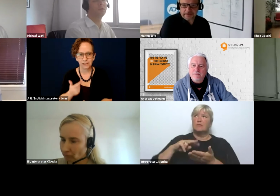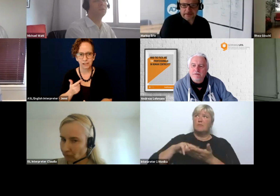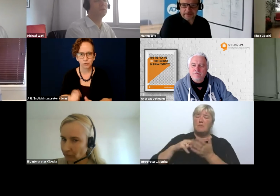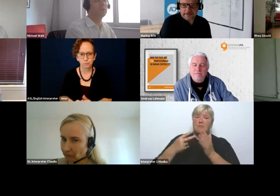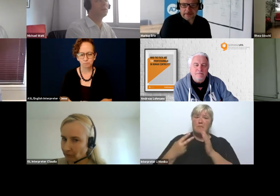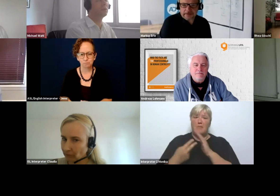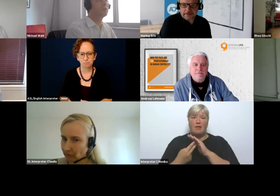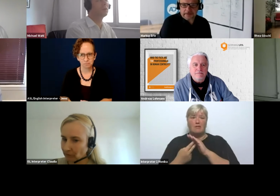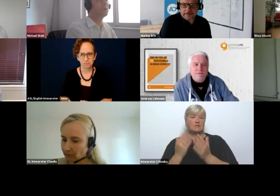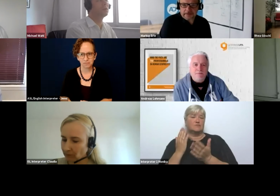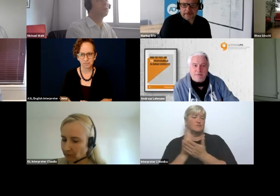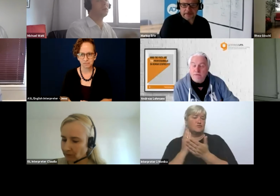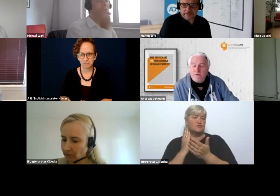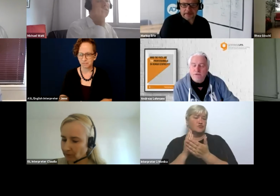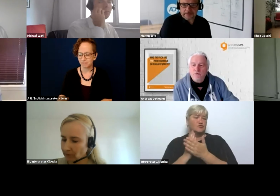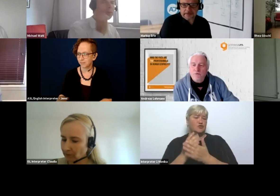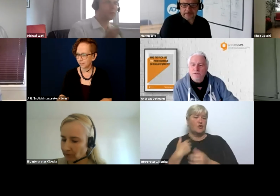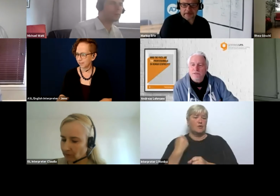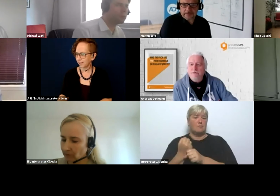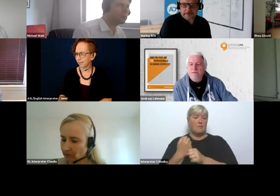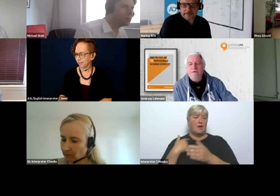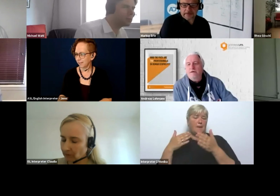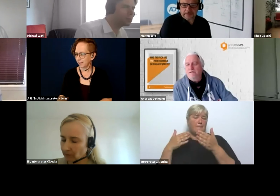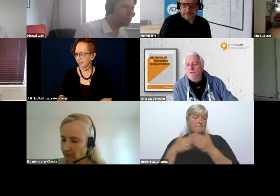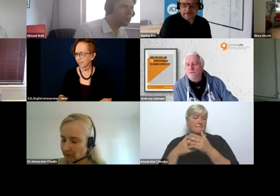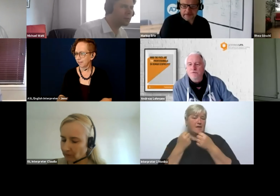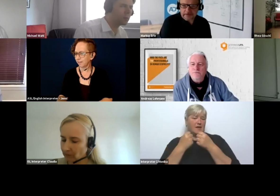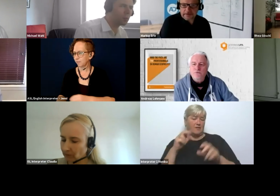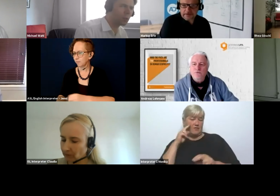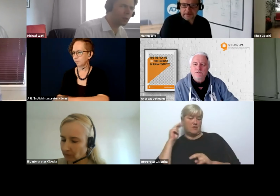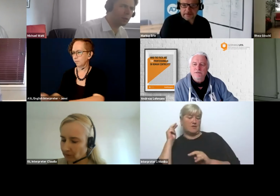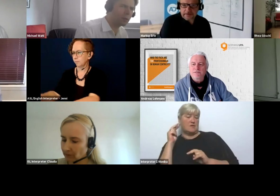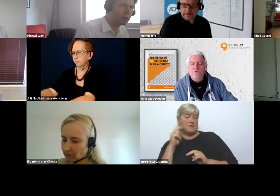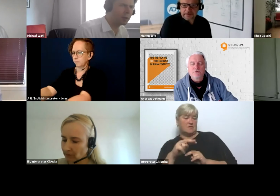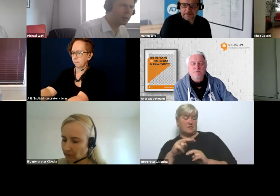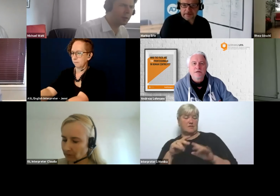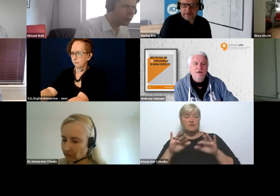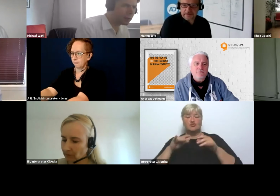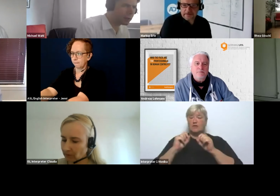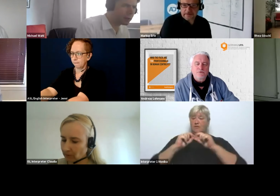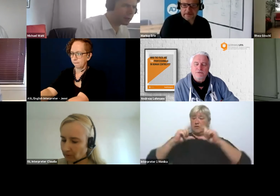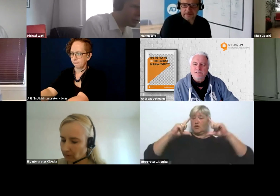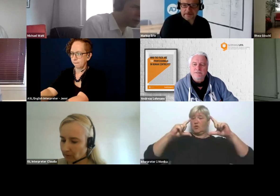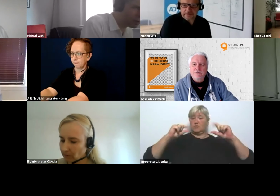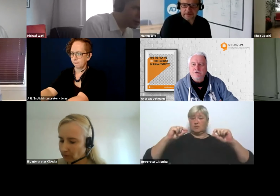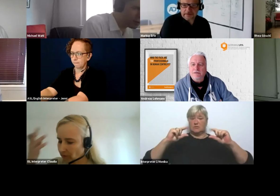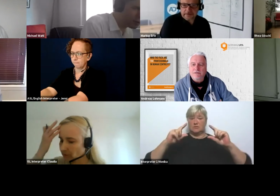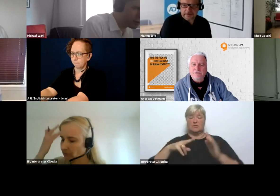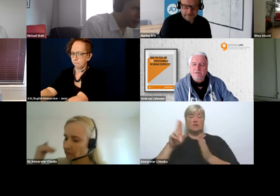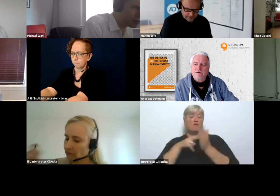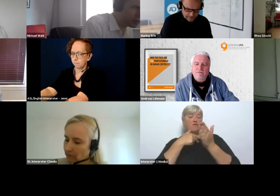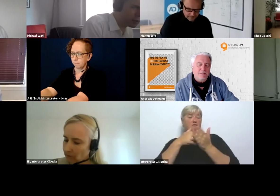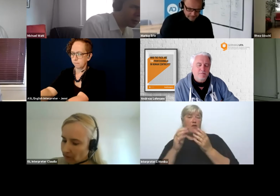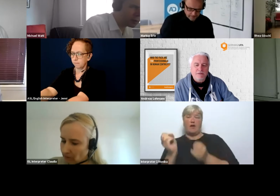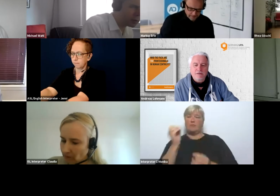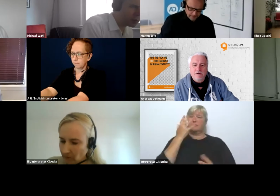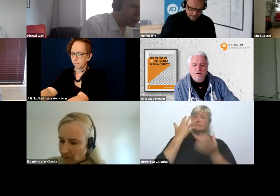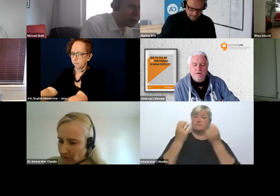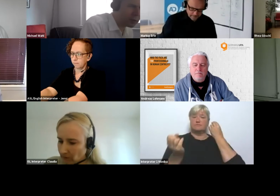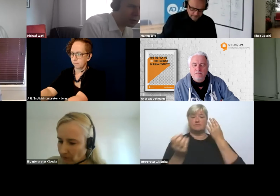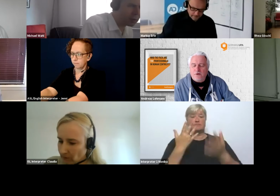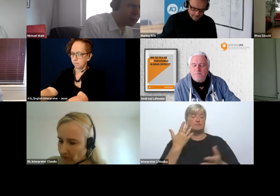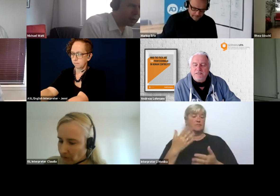dabei bin, die Barrierefreiheit zu berücksichtigen. Da geht es los mit Schriftgrößen, da geht es los mit Farbkontrasten, da geht es weiter